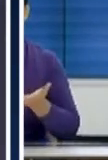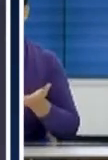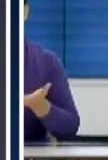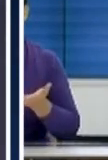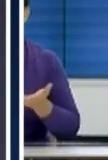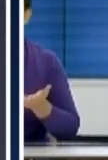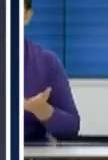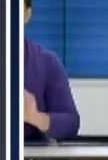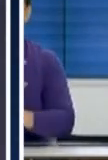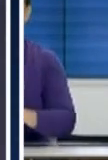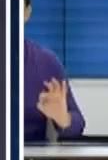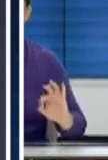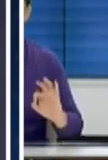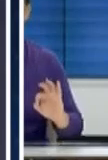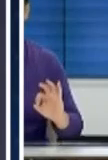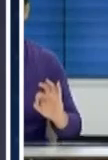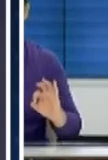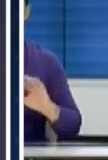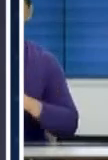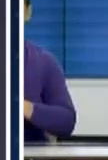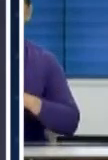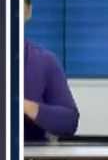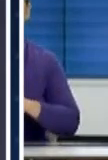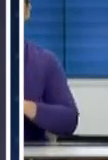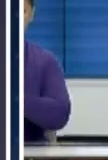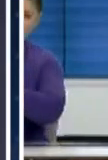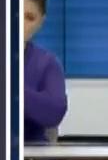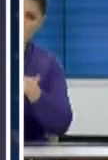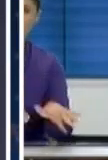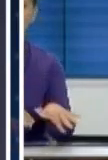ωστόσο λένε ότι αργά ή γρήγορα δεν θα του βγει αυτή η γραμμή και θα αναγκαστεί να λογοδοτήσει.